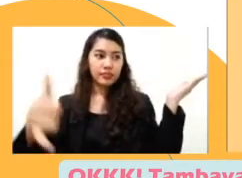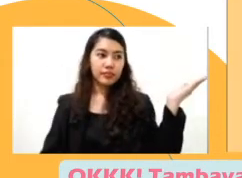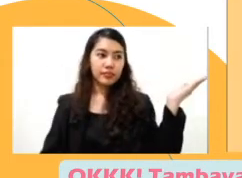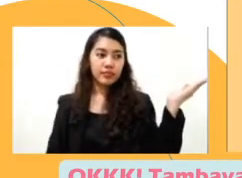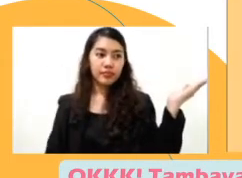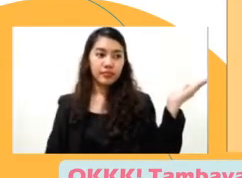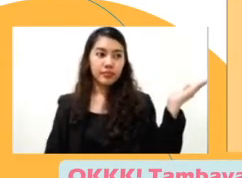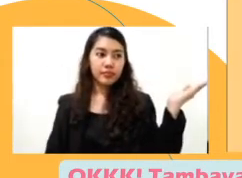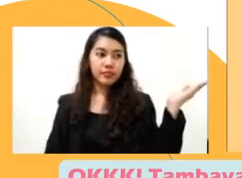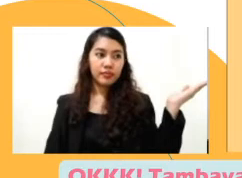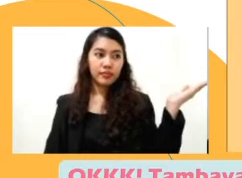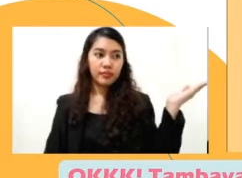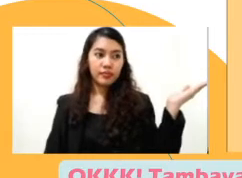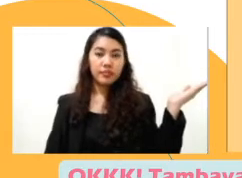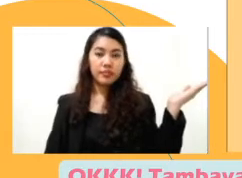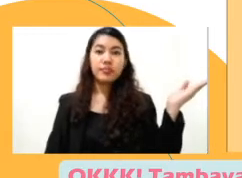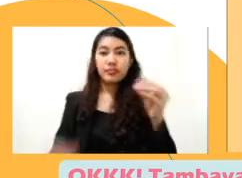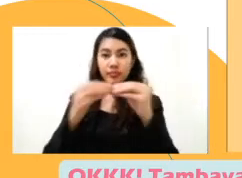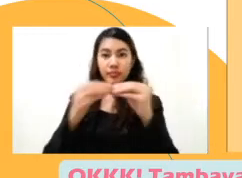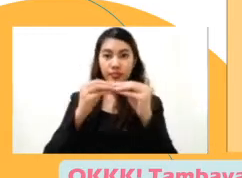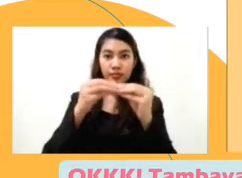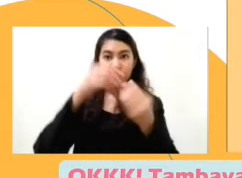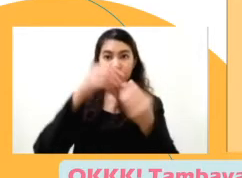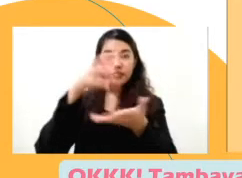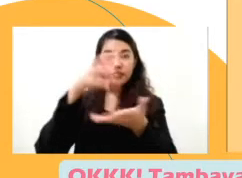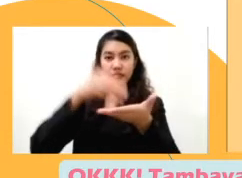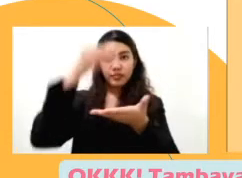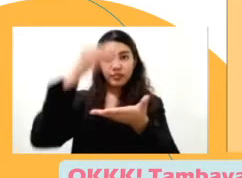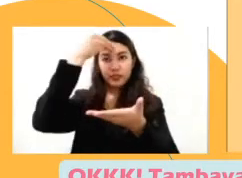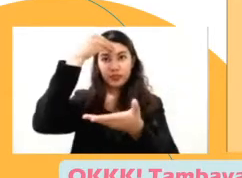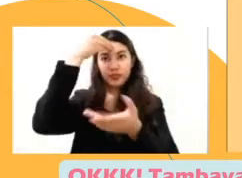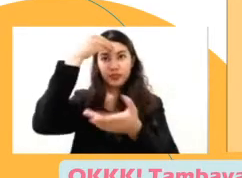Ilang mga pabaon para sa episode 9?